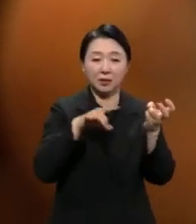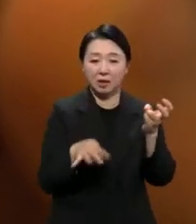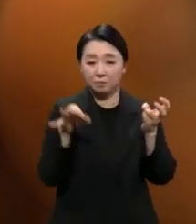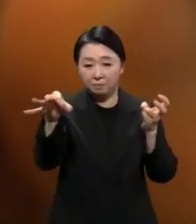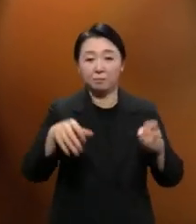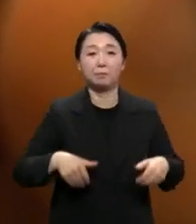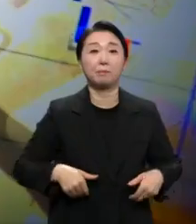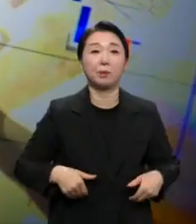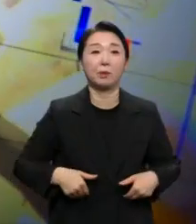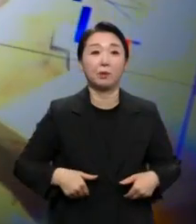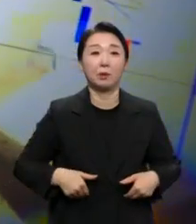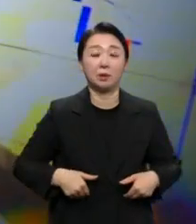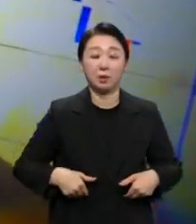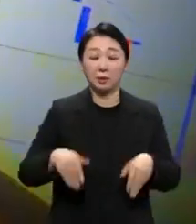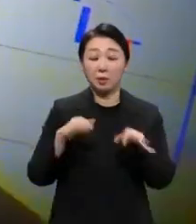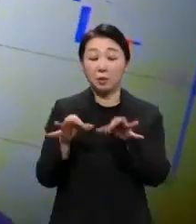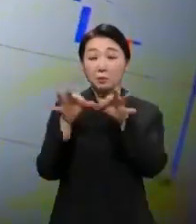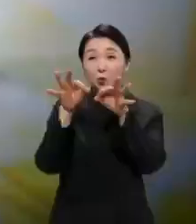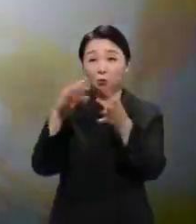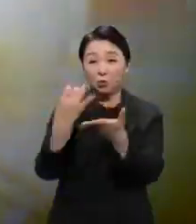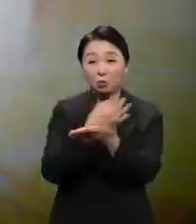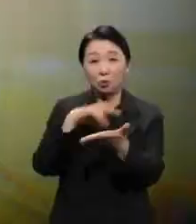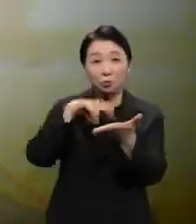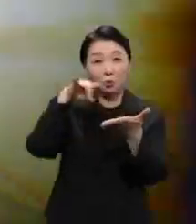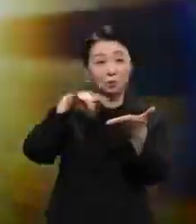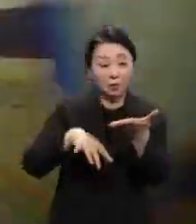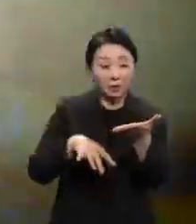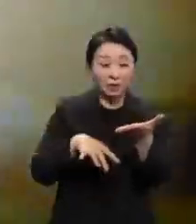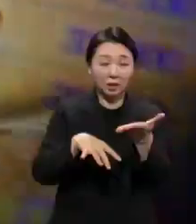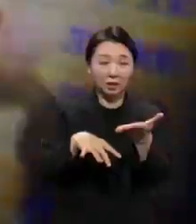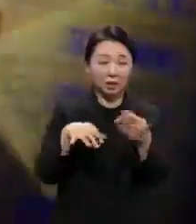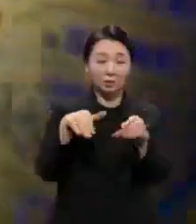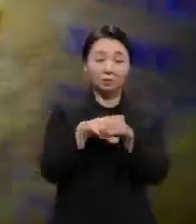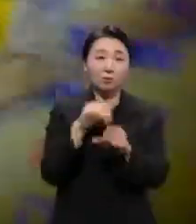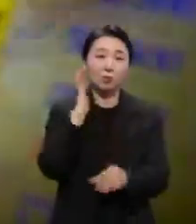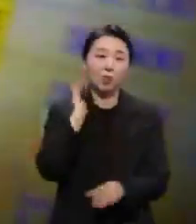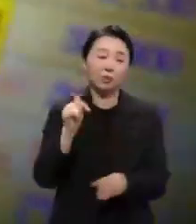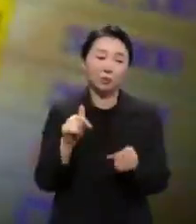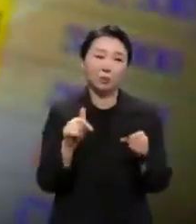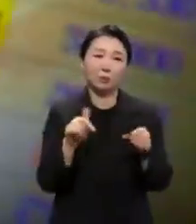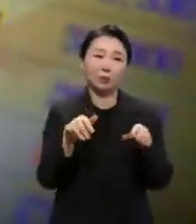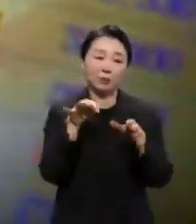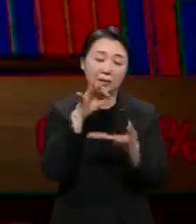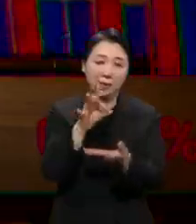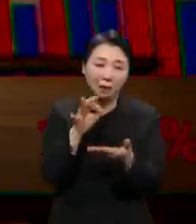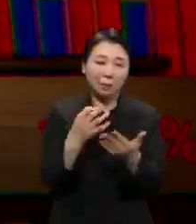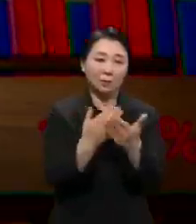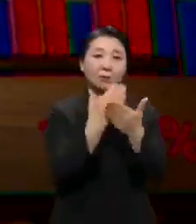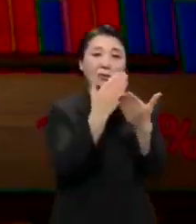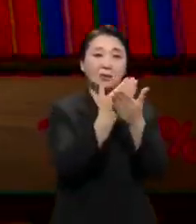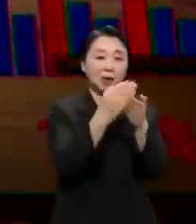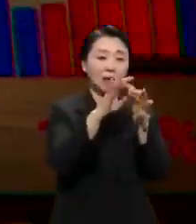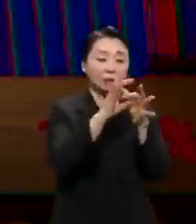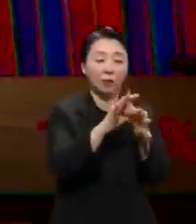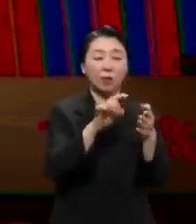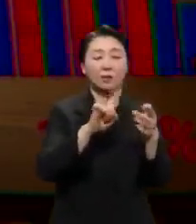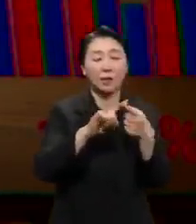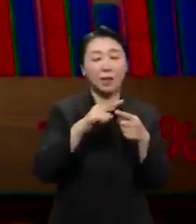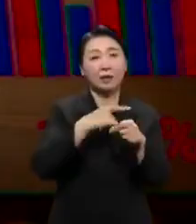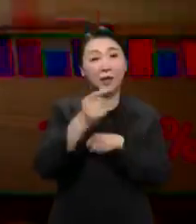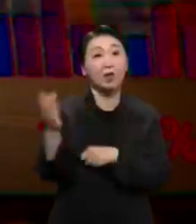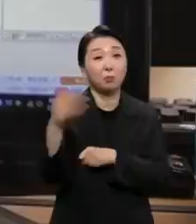합니다. 금투세는 문재인 정부의 자본시장 선진화 방안에 따라 지난해부터 시행할